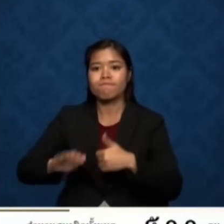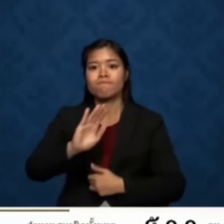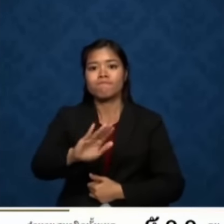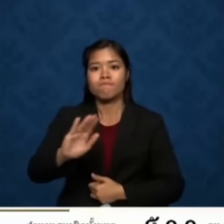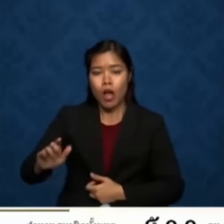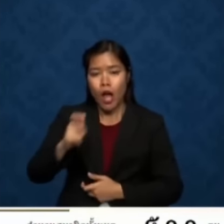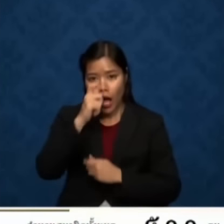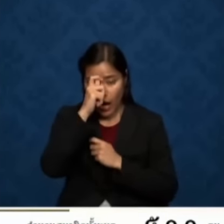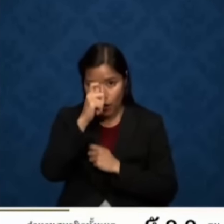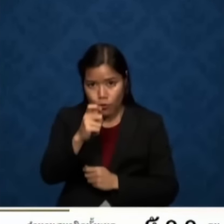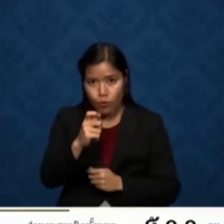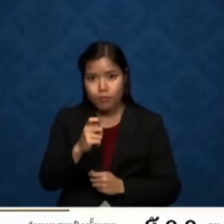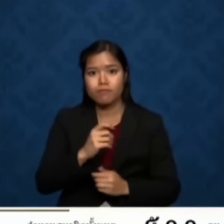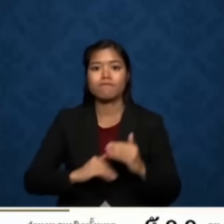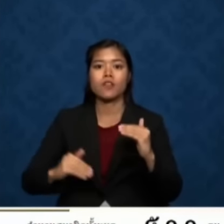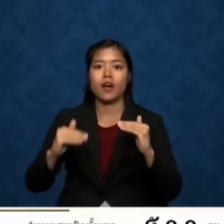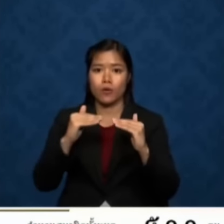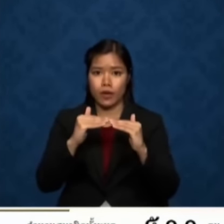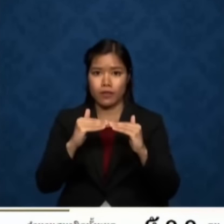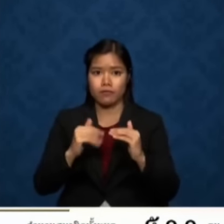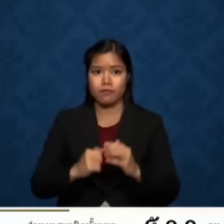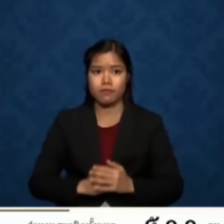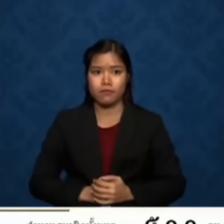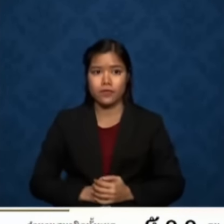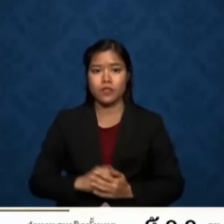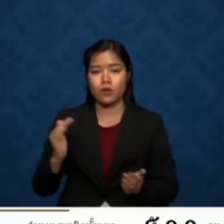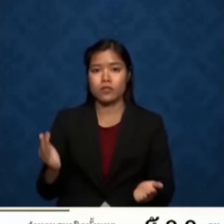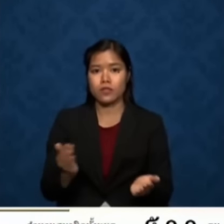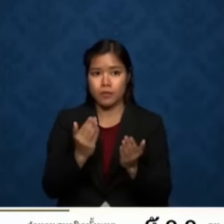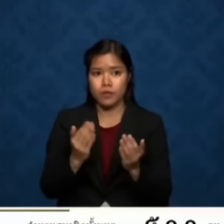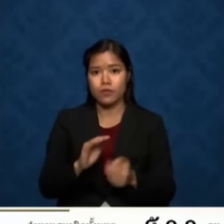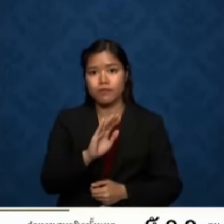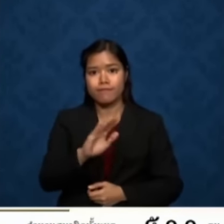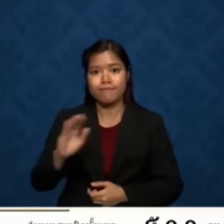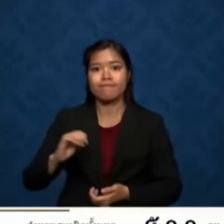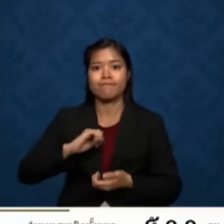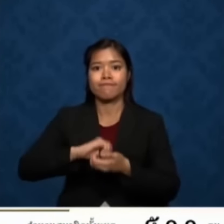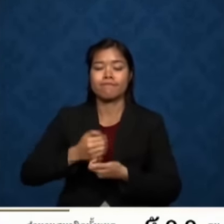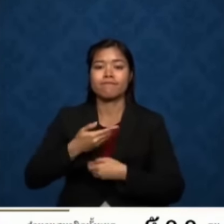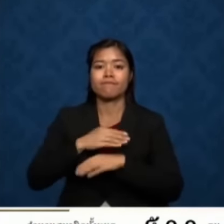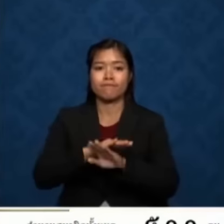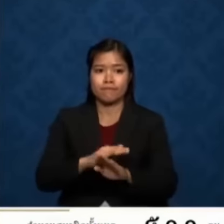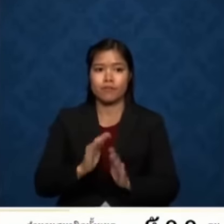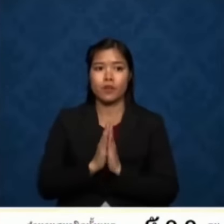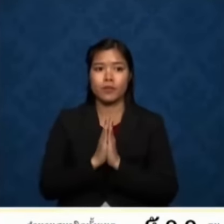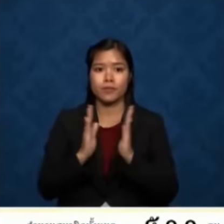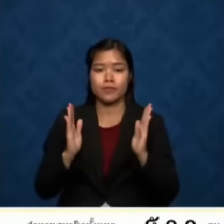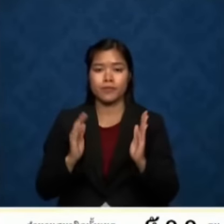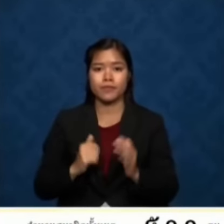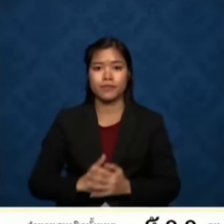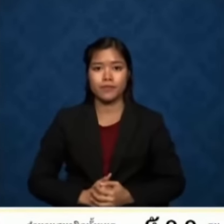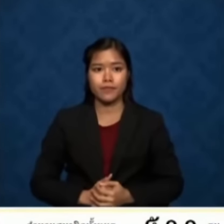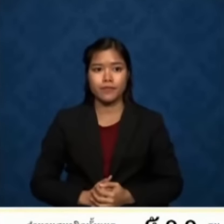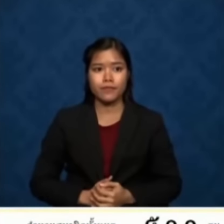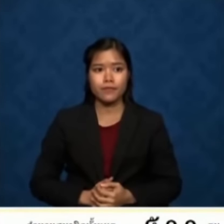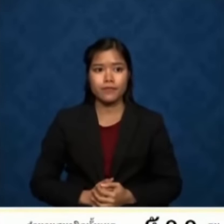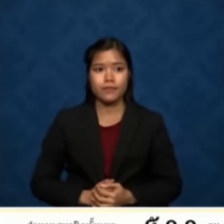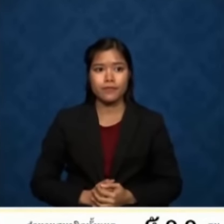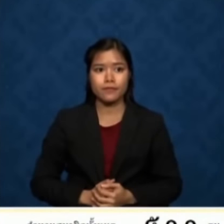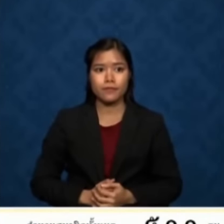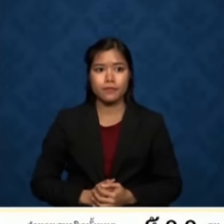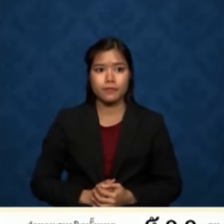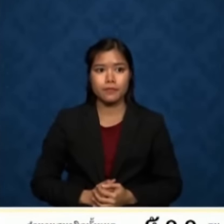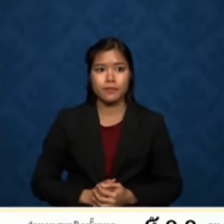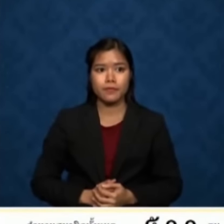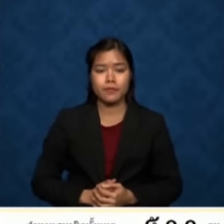ส่งเสริมอัตลักษณ์แล้วก็การอยู่ร่วมกันนะครับครับขอบพระคุณมากครับ ครับขอบคุณท่านรัฐมนตรีครับพอดีว่าเรื่อง